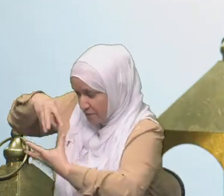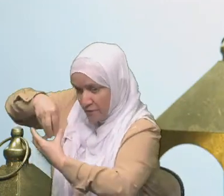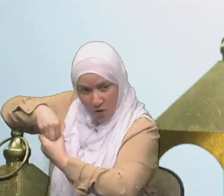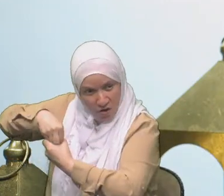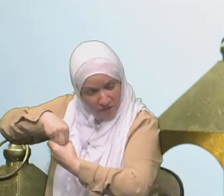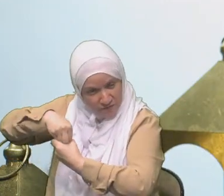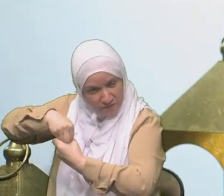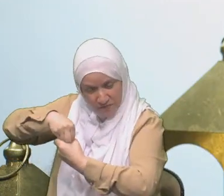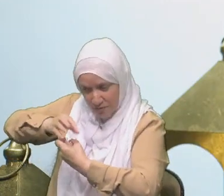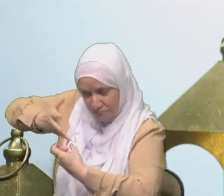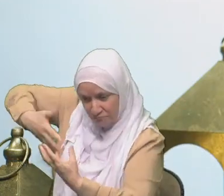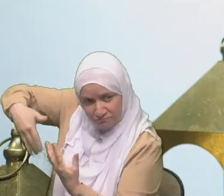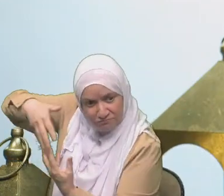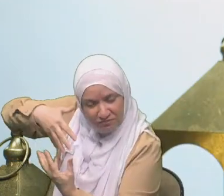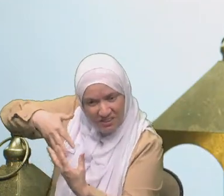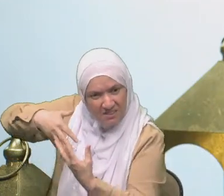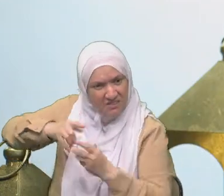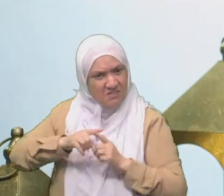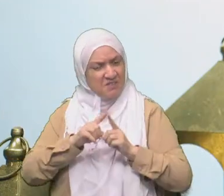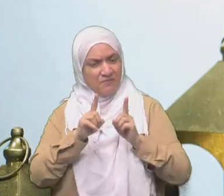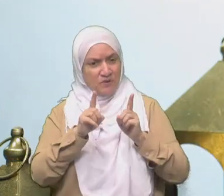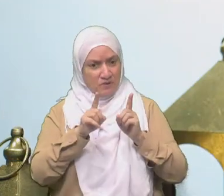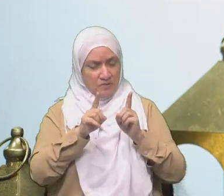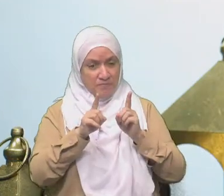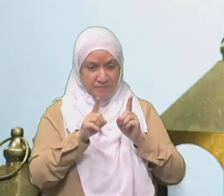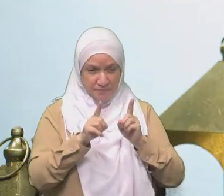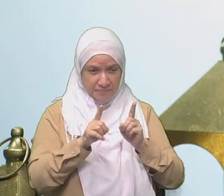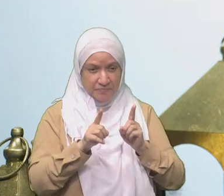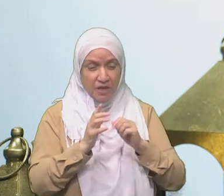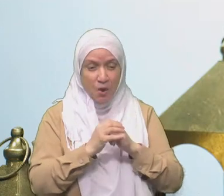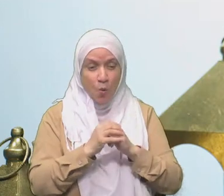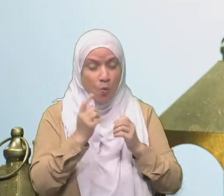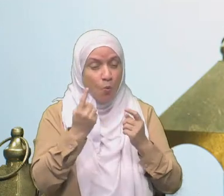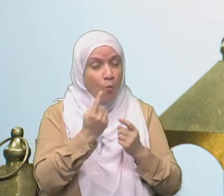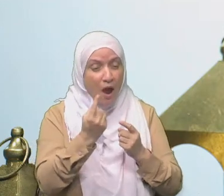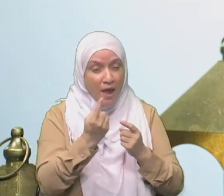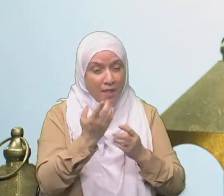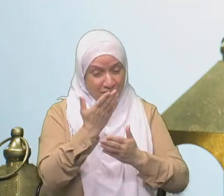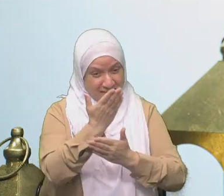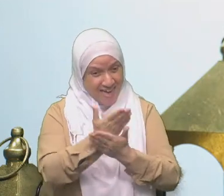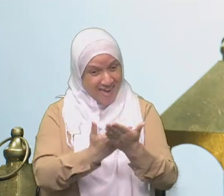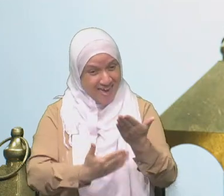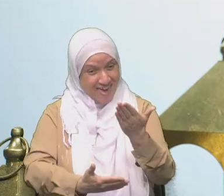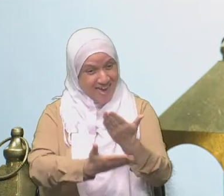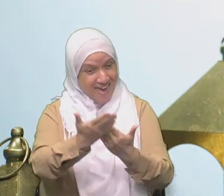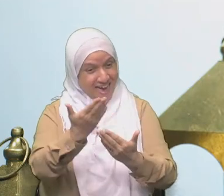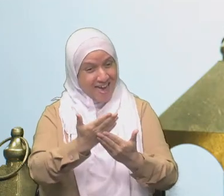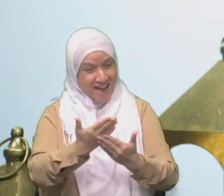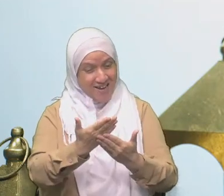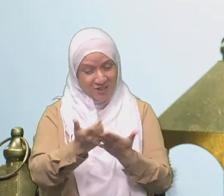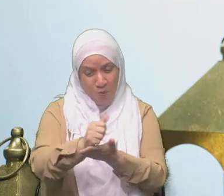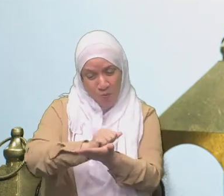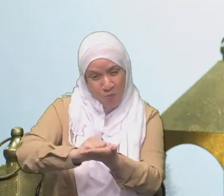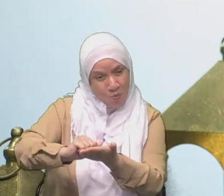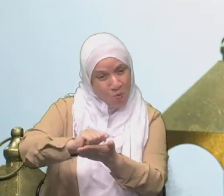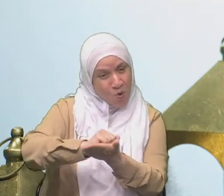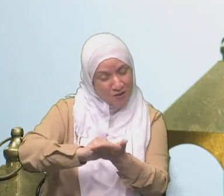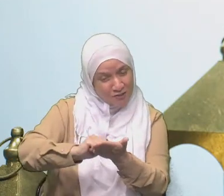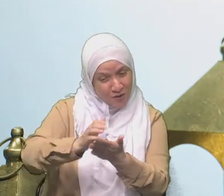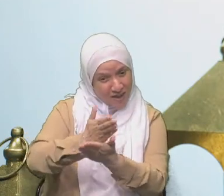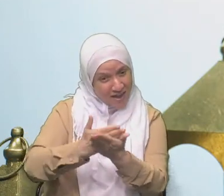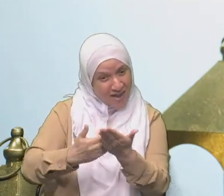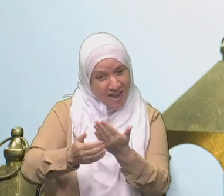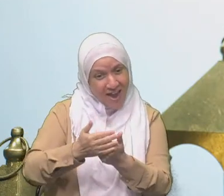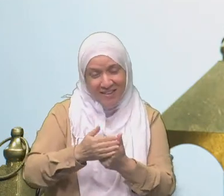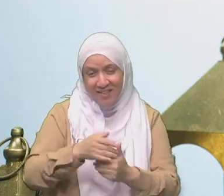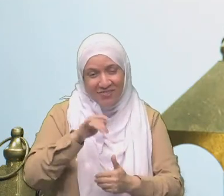other? That's not a Muslim thought. The Prophet ﷺ said, وَأَتْبِعْ أَسَّيَّةُ الْحَسَنَةَ تَمْحُهَا. Follow the sin with